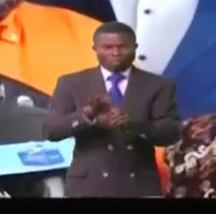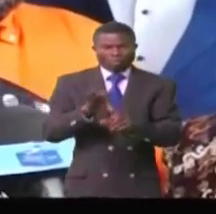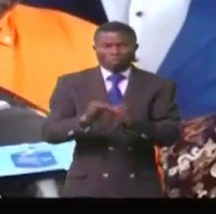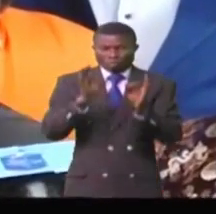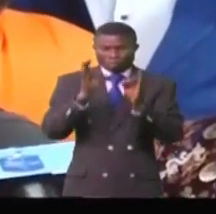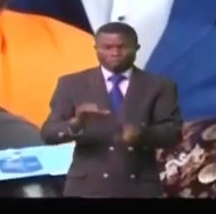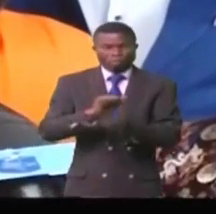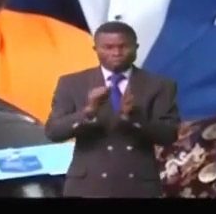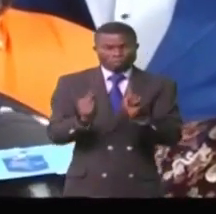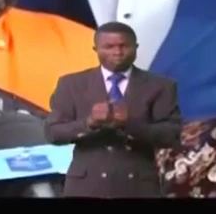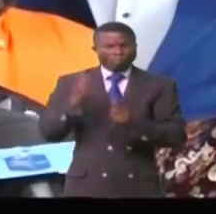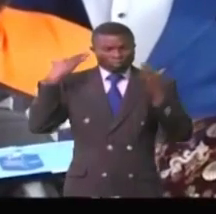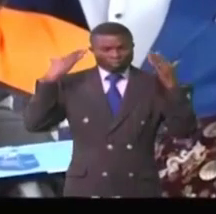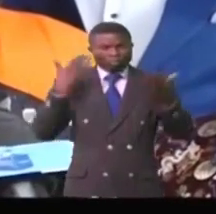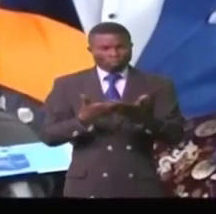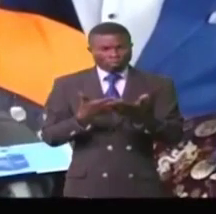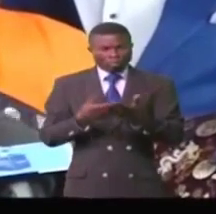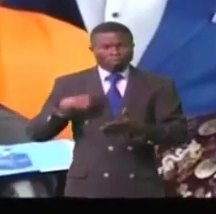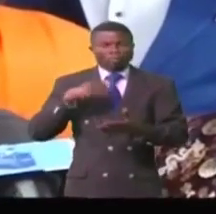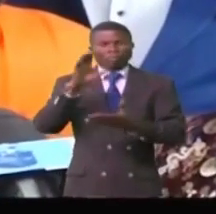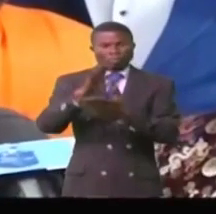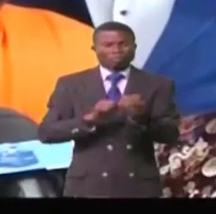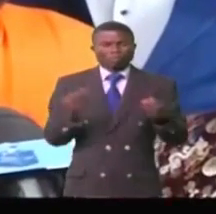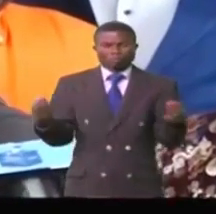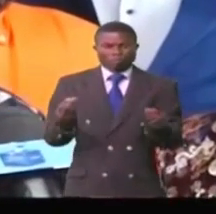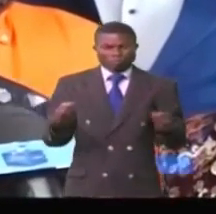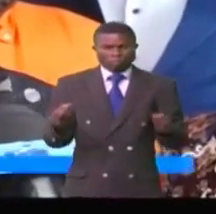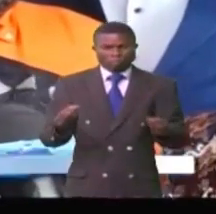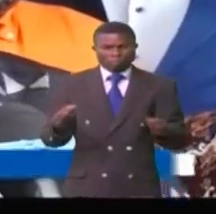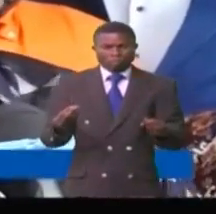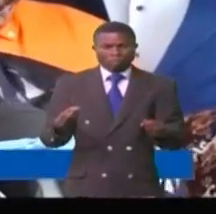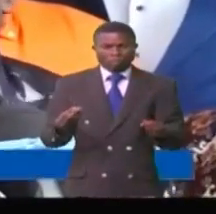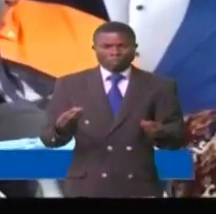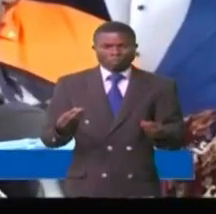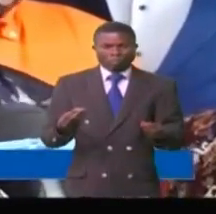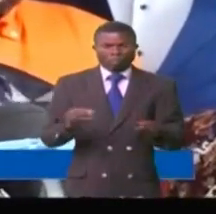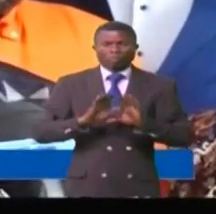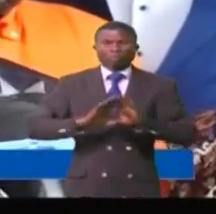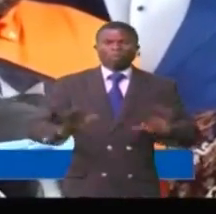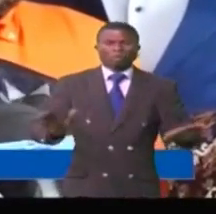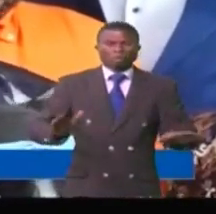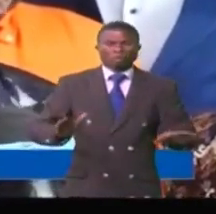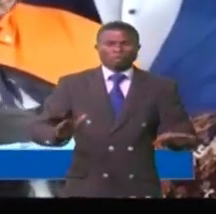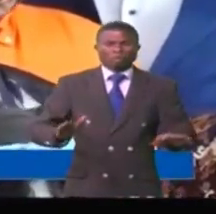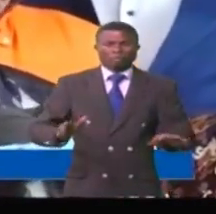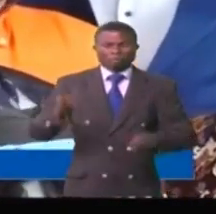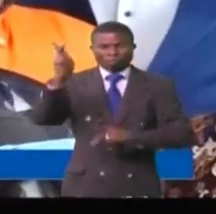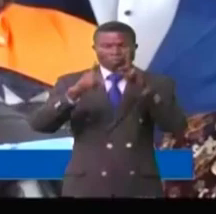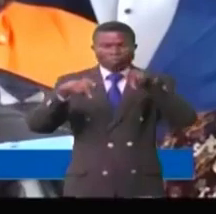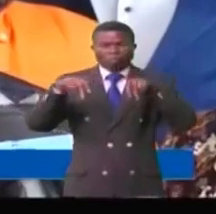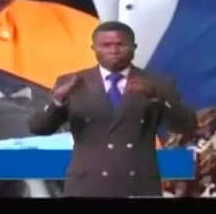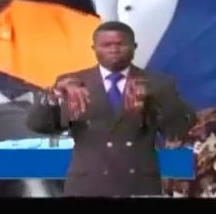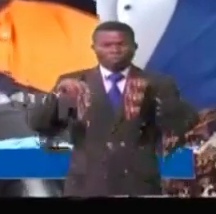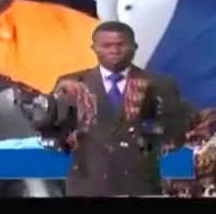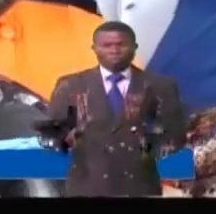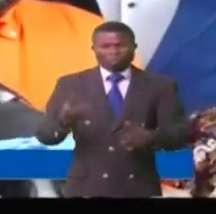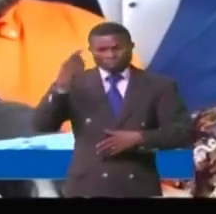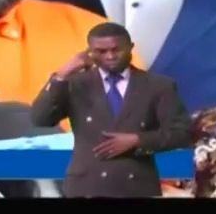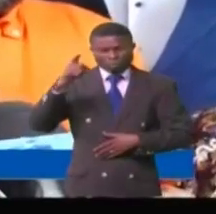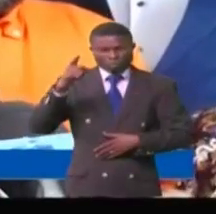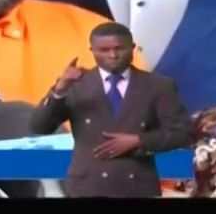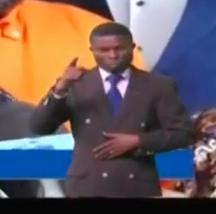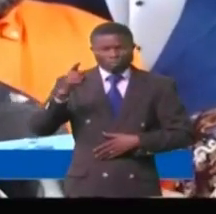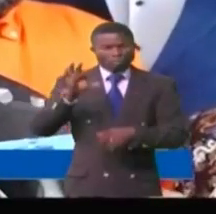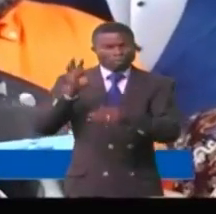malgré tout ce qui s'est dit. C'est puisque nous croyons à la capacité du peuple congolais de pouvoir non seulement